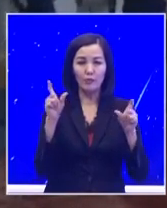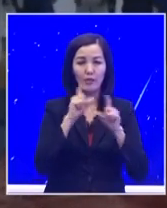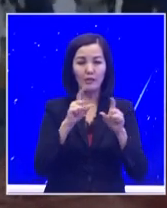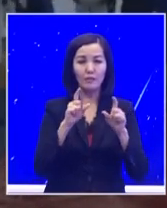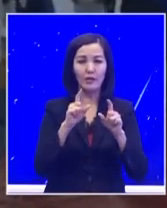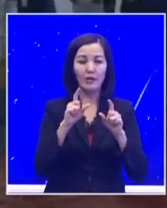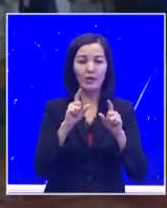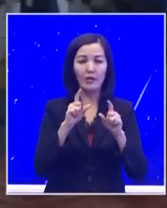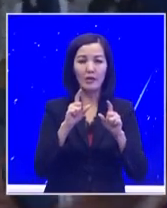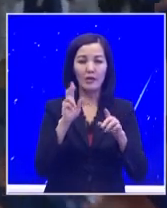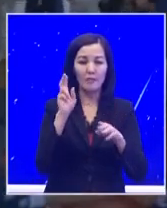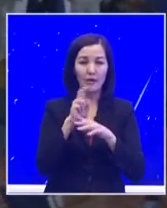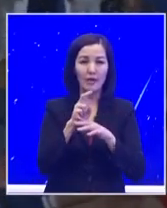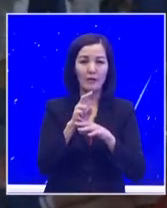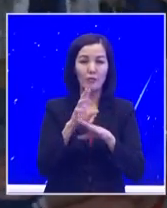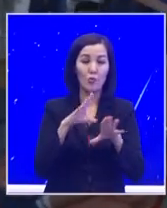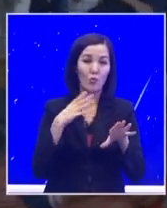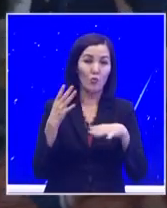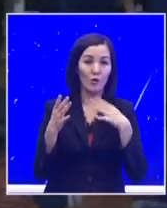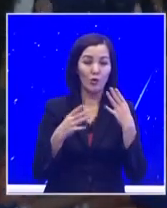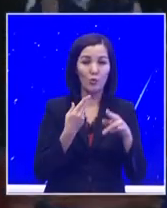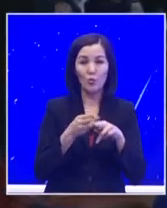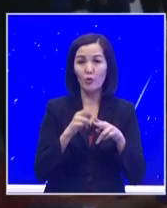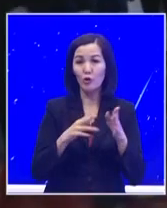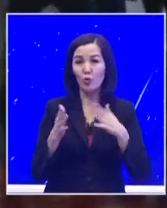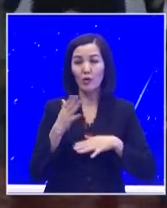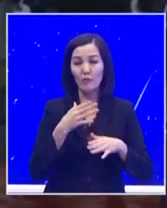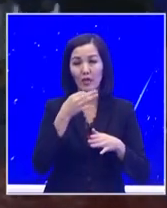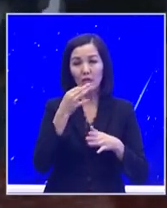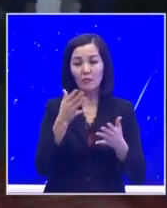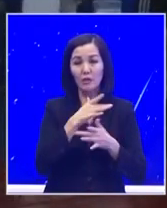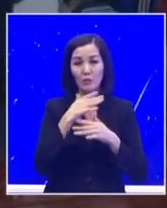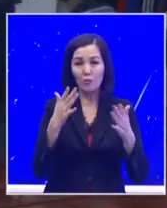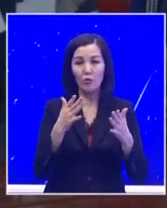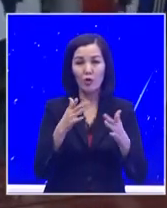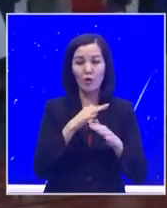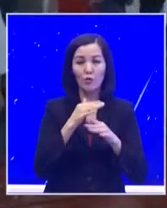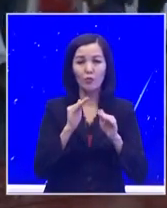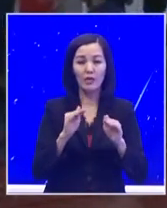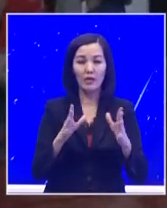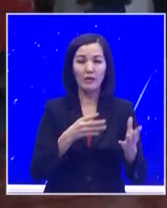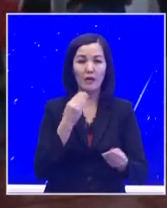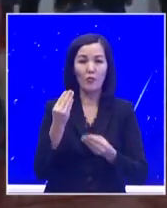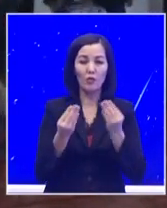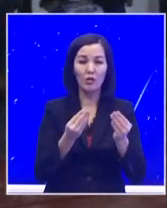қатты қуанамын. Бұл жердің тәжірибесі мол, және көп деген алаңдары бар.